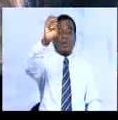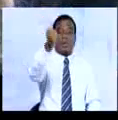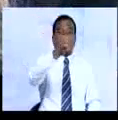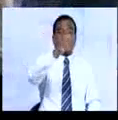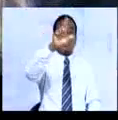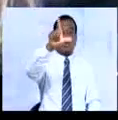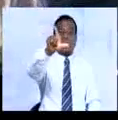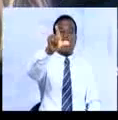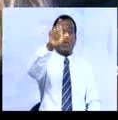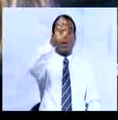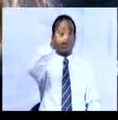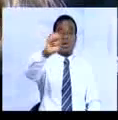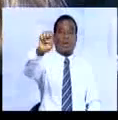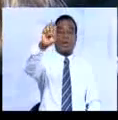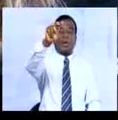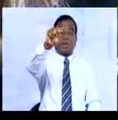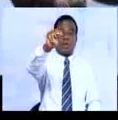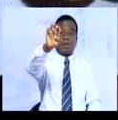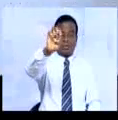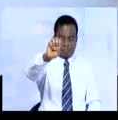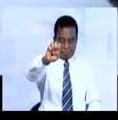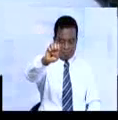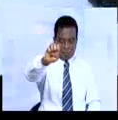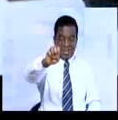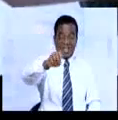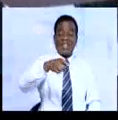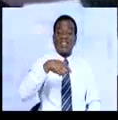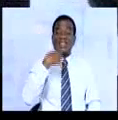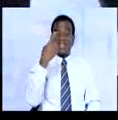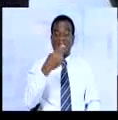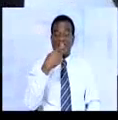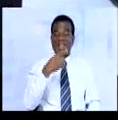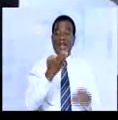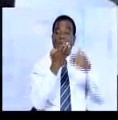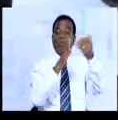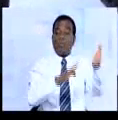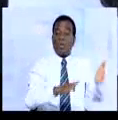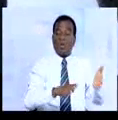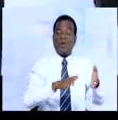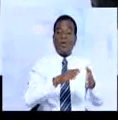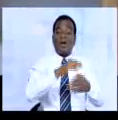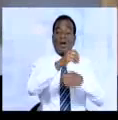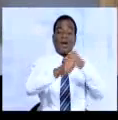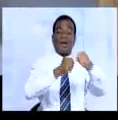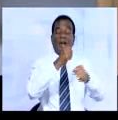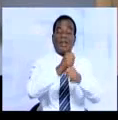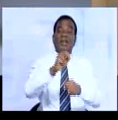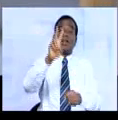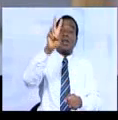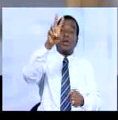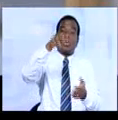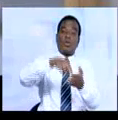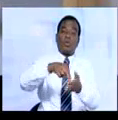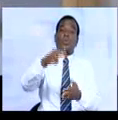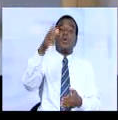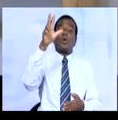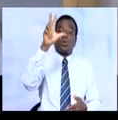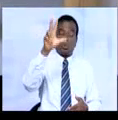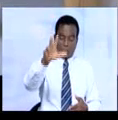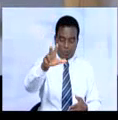frère Thierry qui reçoit la distinction, une reconnaissance de la Côte d'Ivoire au valeureux journaliste français